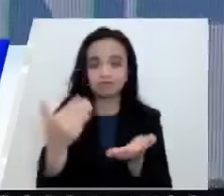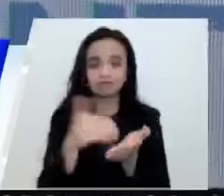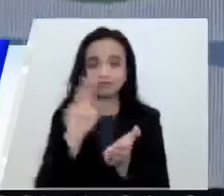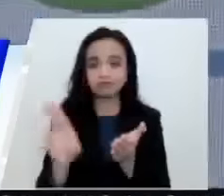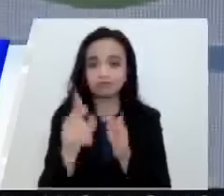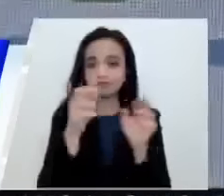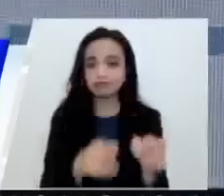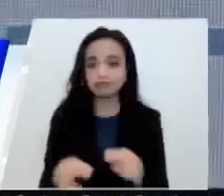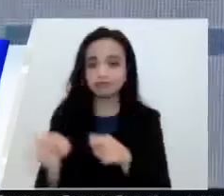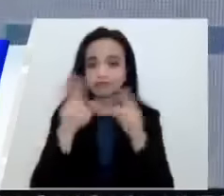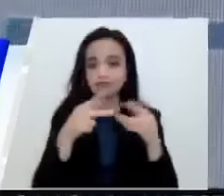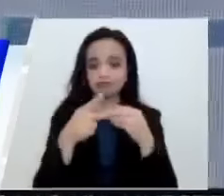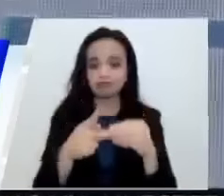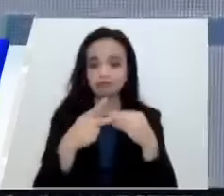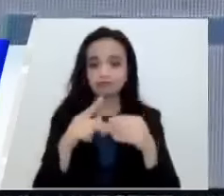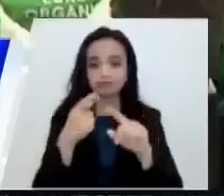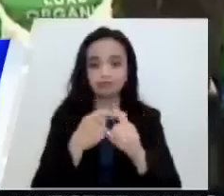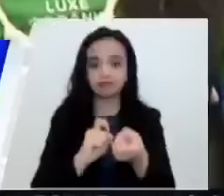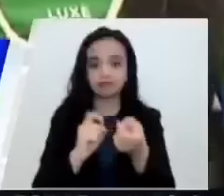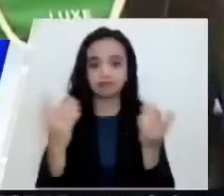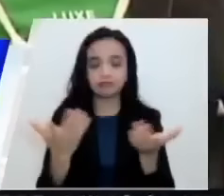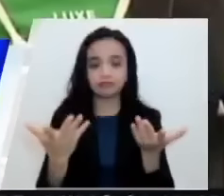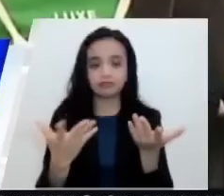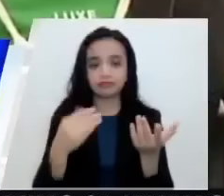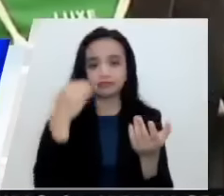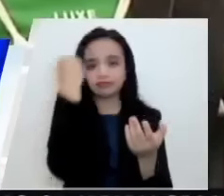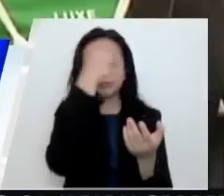sa mga beauty and cosmetic product. Ang mga